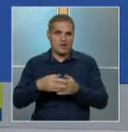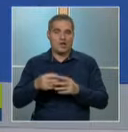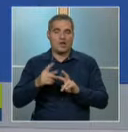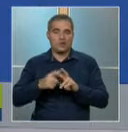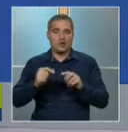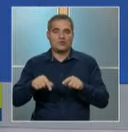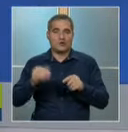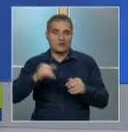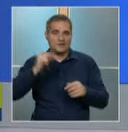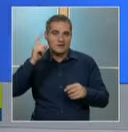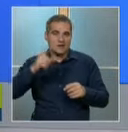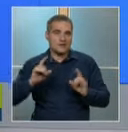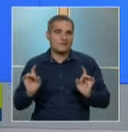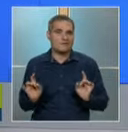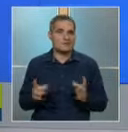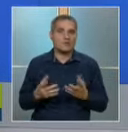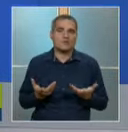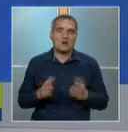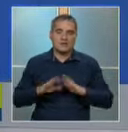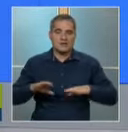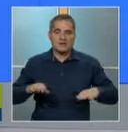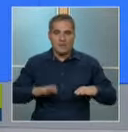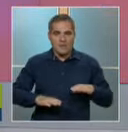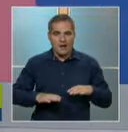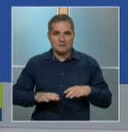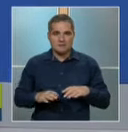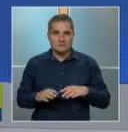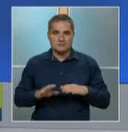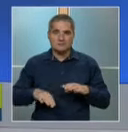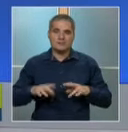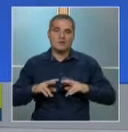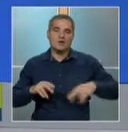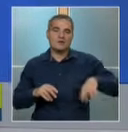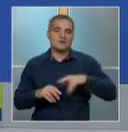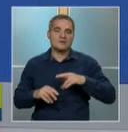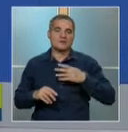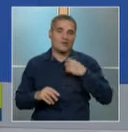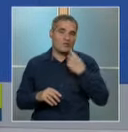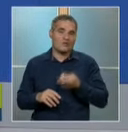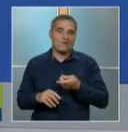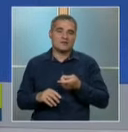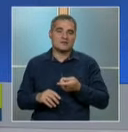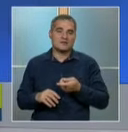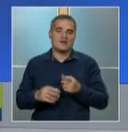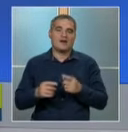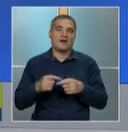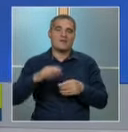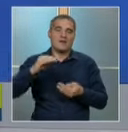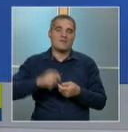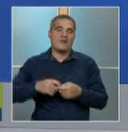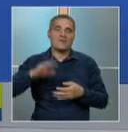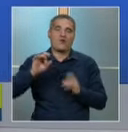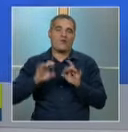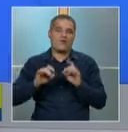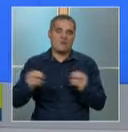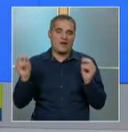и тук идва идеята. Първоначално, когато децата са малки, тогава трябва сами родител му е отговорност да ги изложи на възможно най-много